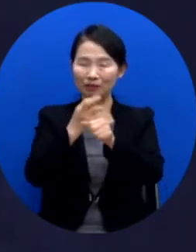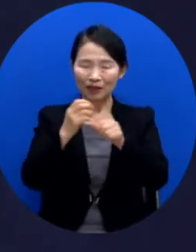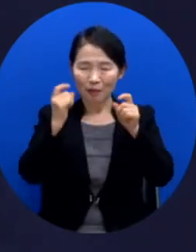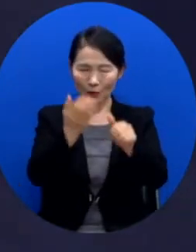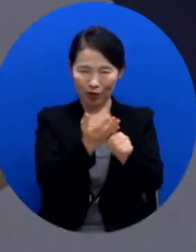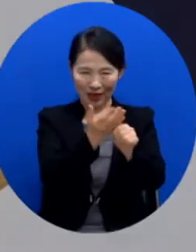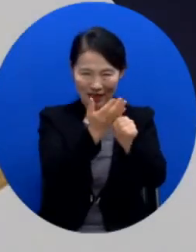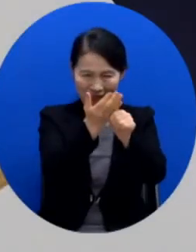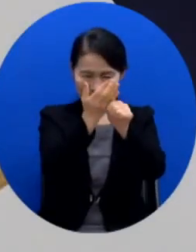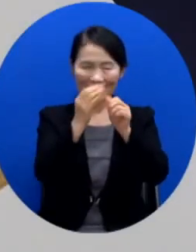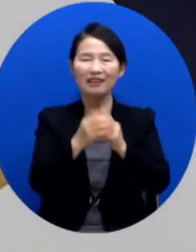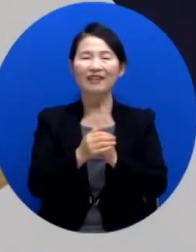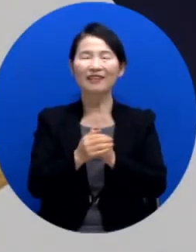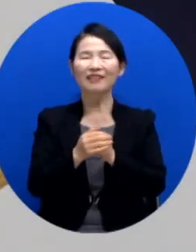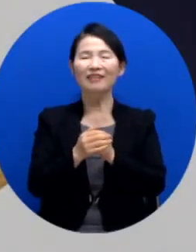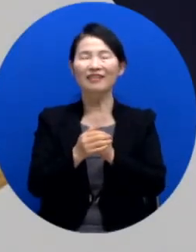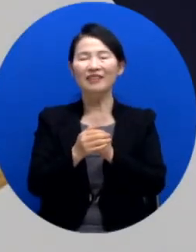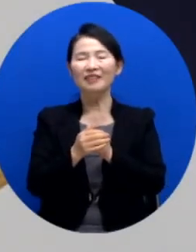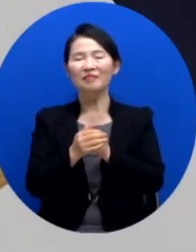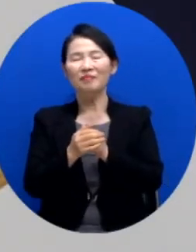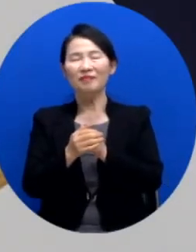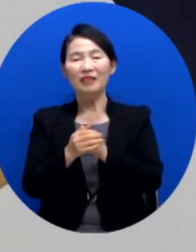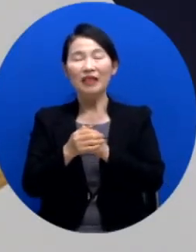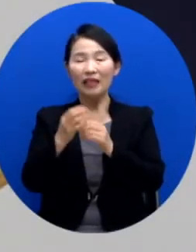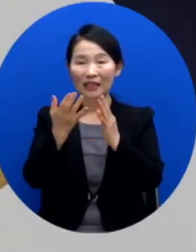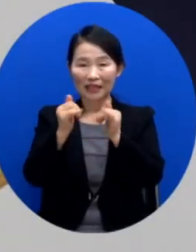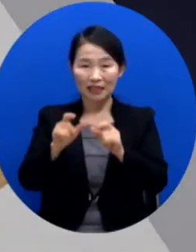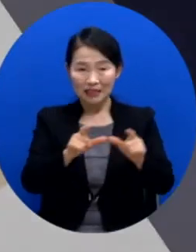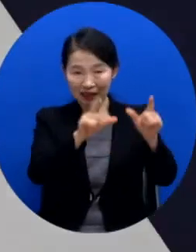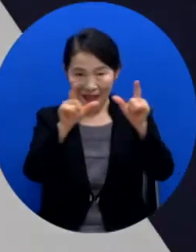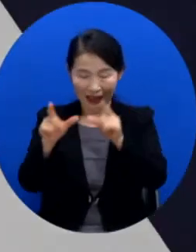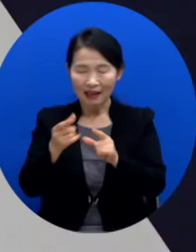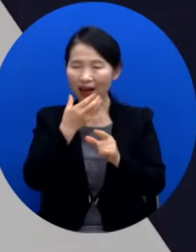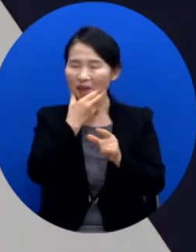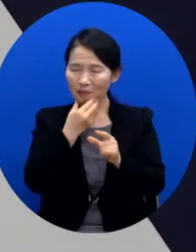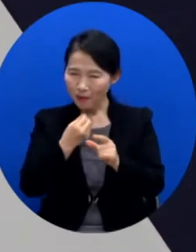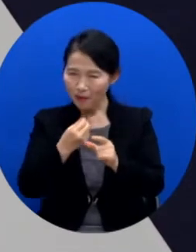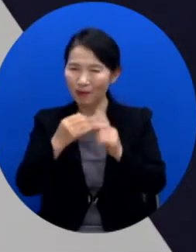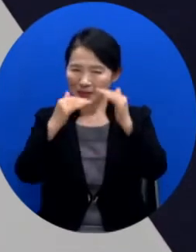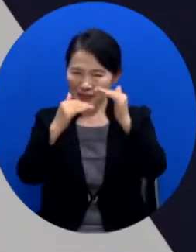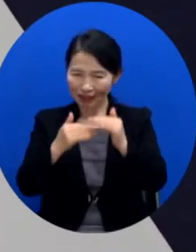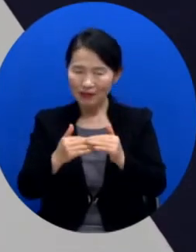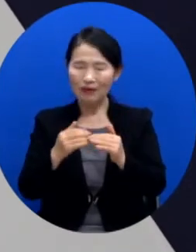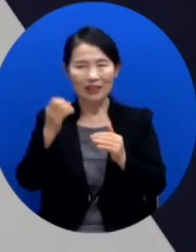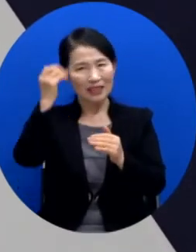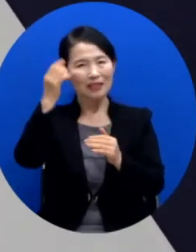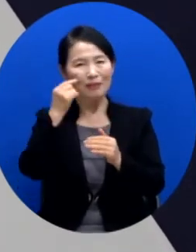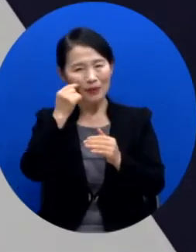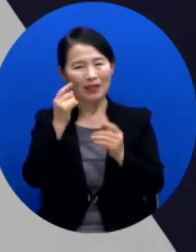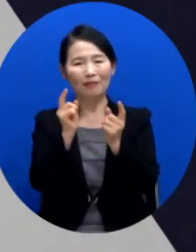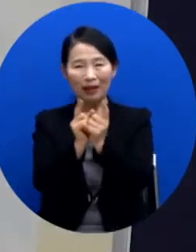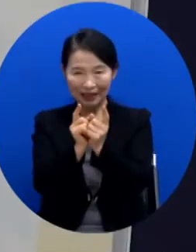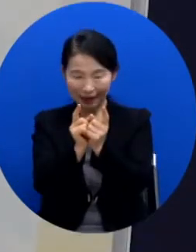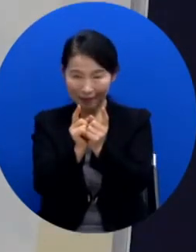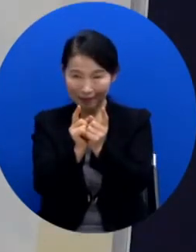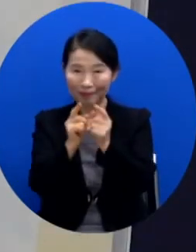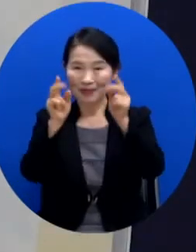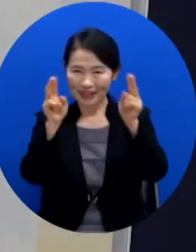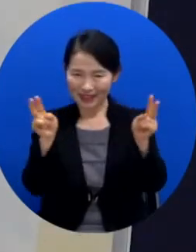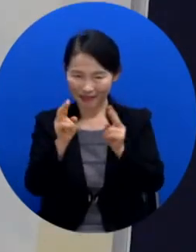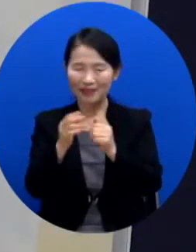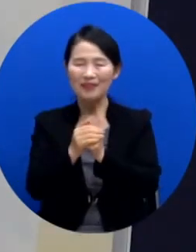걸어온 김용관 목사의 인생 행복서이자 복음서, 잊을 수 없는 만남입니다. 꿈과